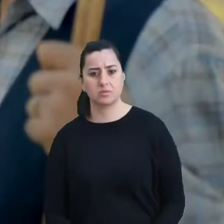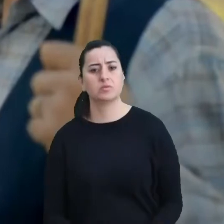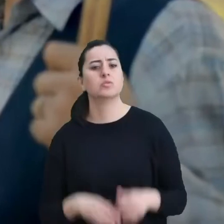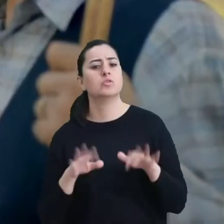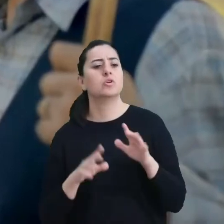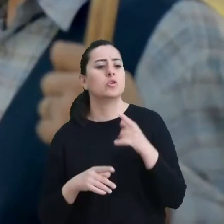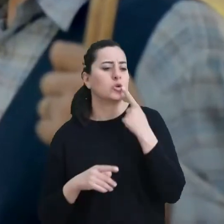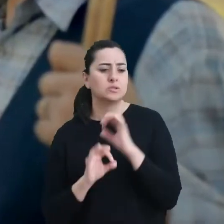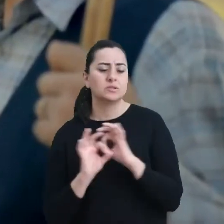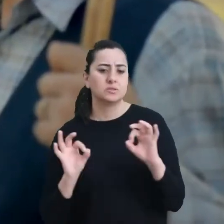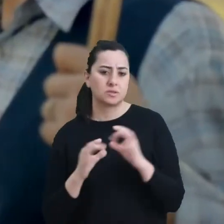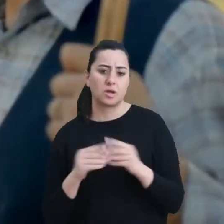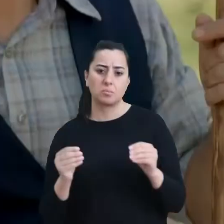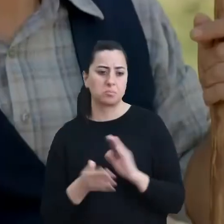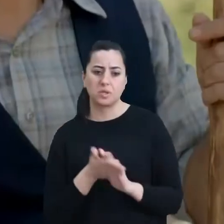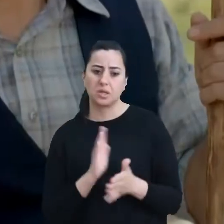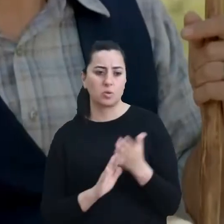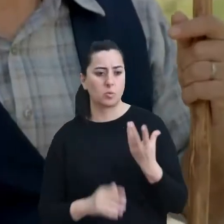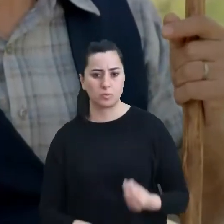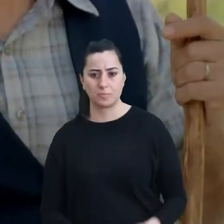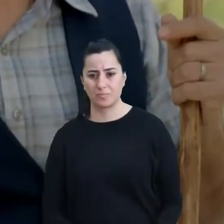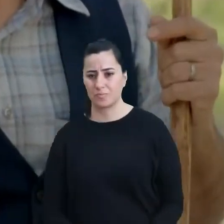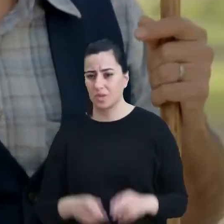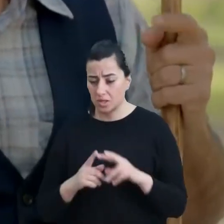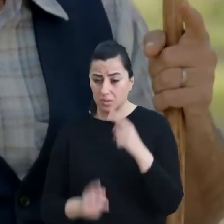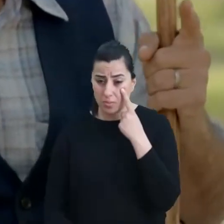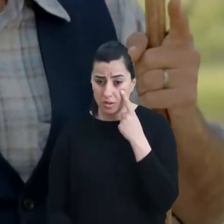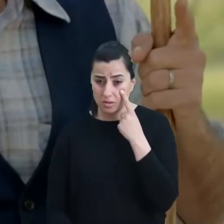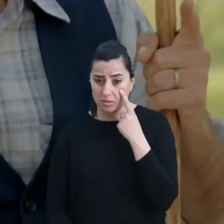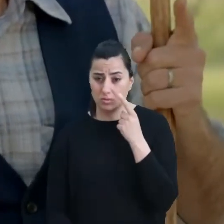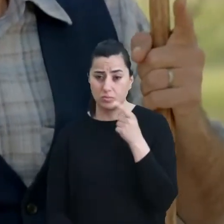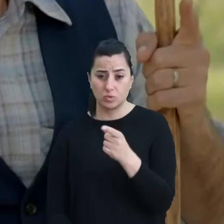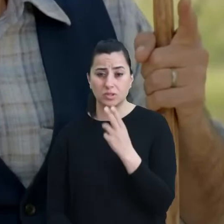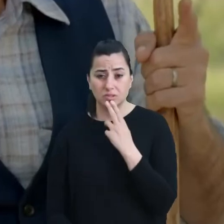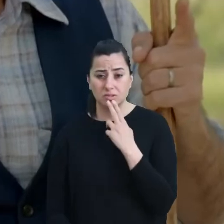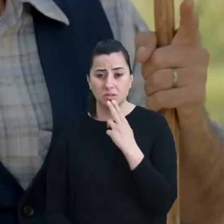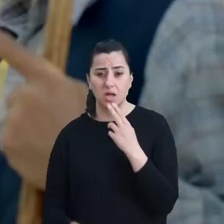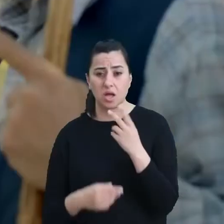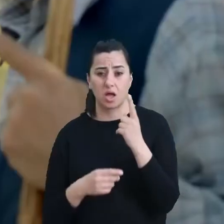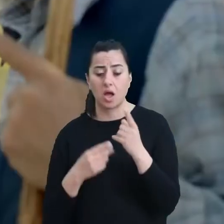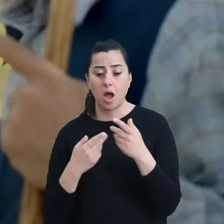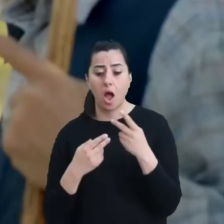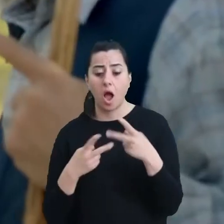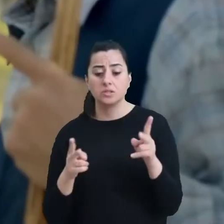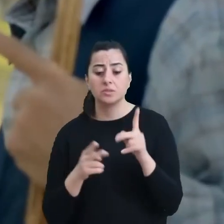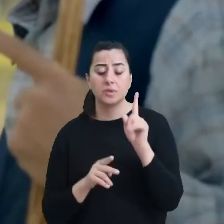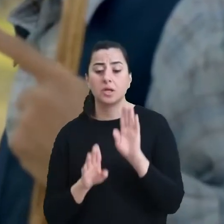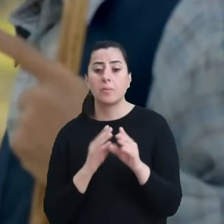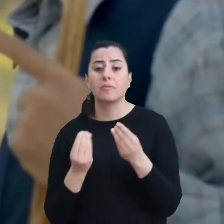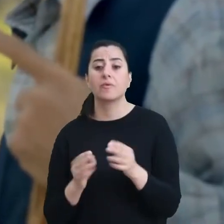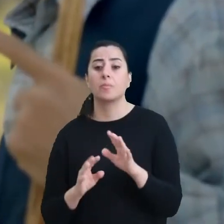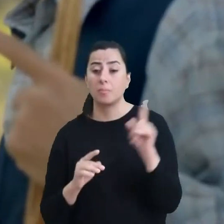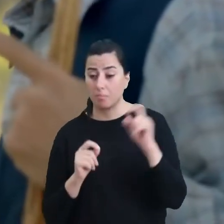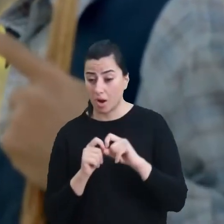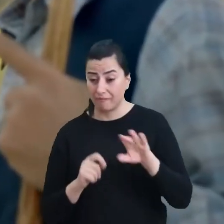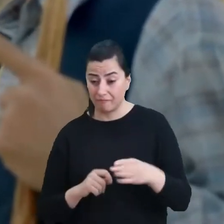Yok, dillendirmiyor. Geçti herhalde. Naciye, bana bak. Bu kıza açık kapı bırakmayacaksın. Eğer